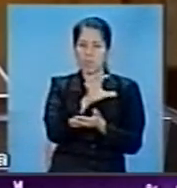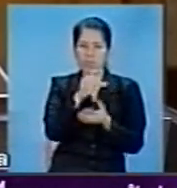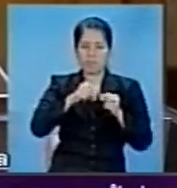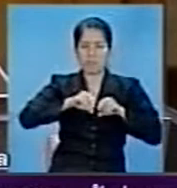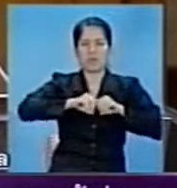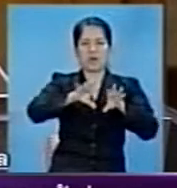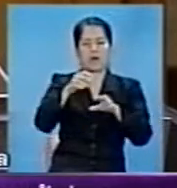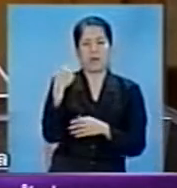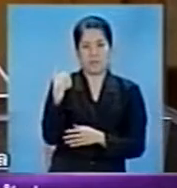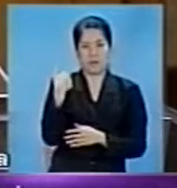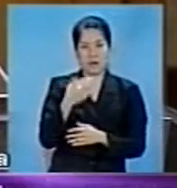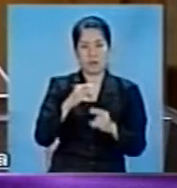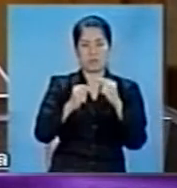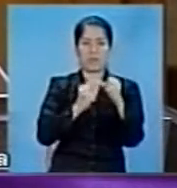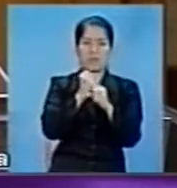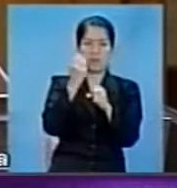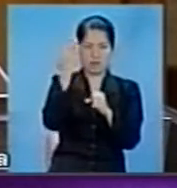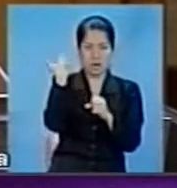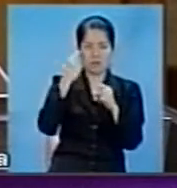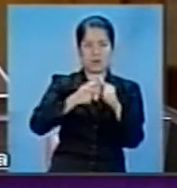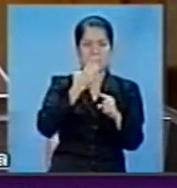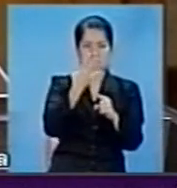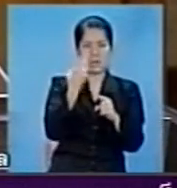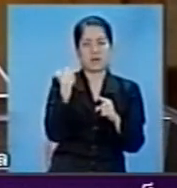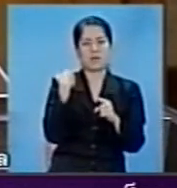ำไปสู่เหตุการณ์ในเดือนเมษายนปีที่แล้ว